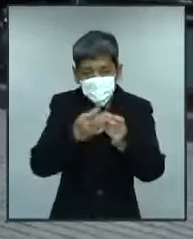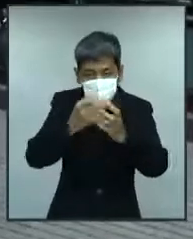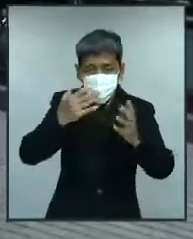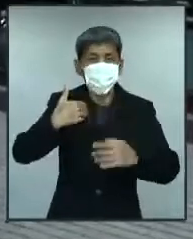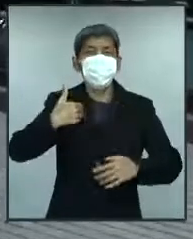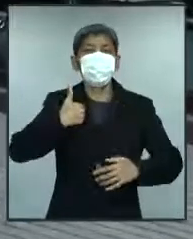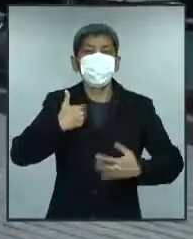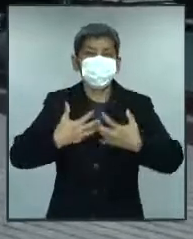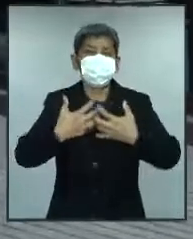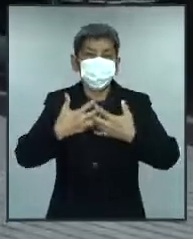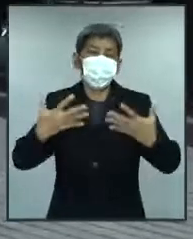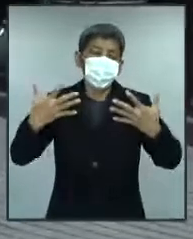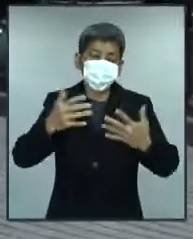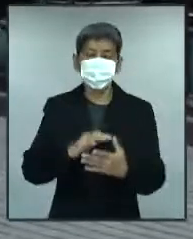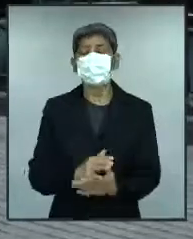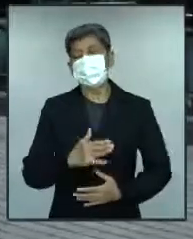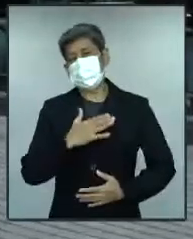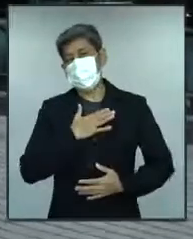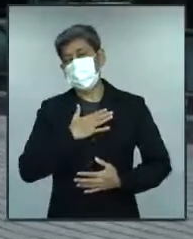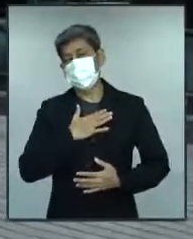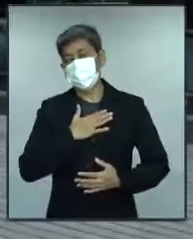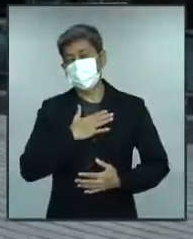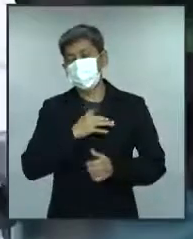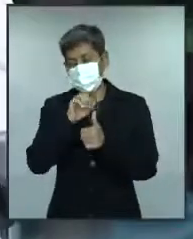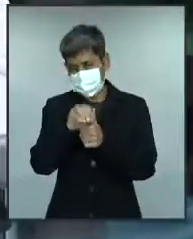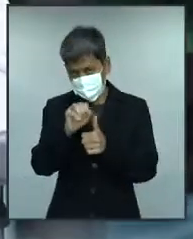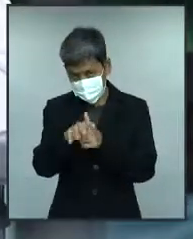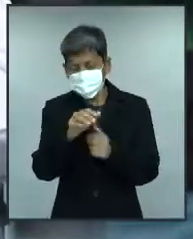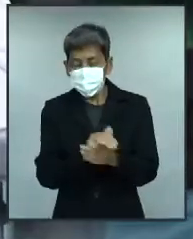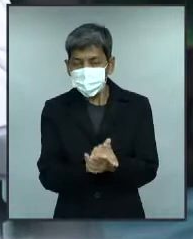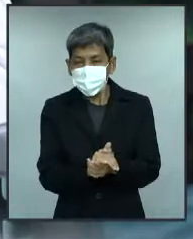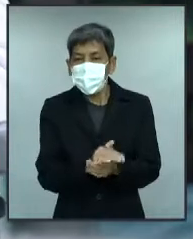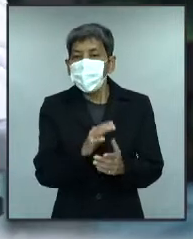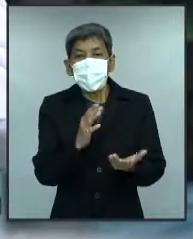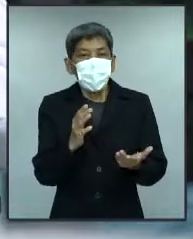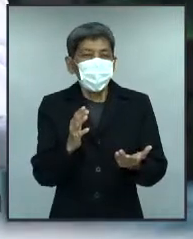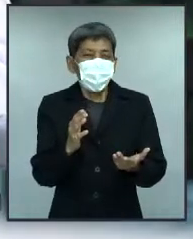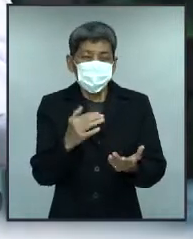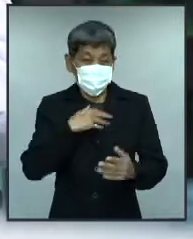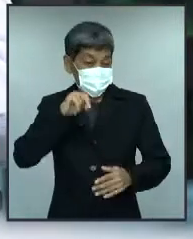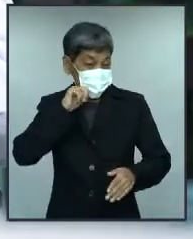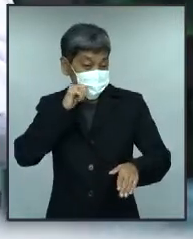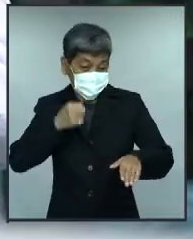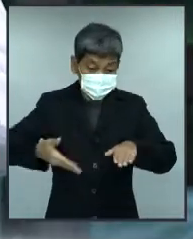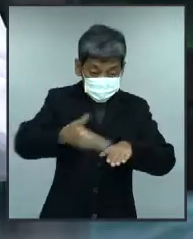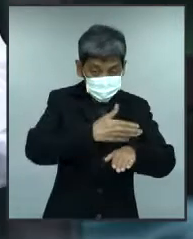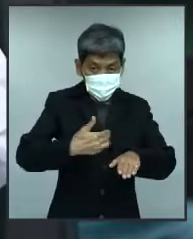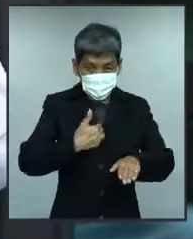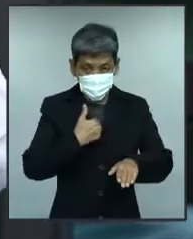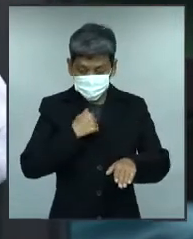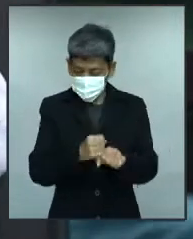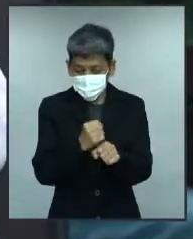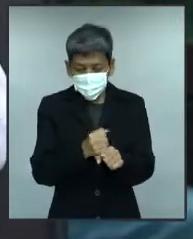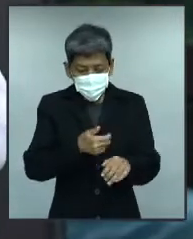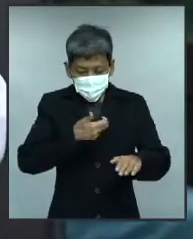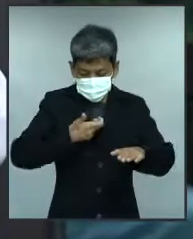จจะมีการช็อตเลยซึ่งเพราะนั้นเองเนี่ยถ้าเกิดมันเกิดการที่โดนน้ำขึ้นมาจะต้องพยายามผึ่ง